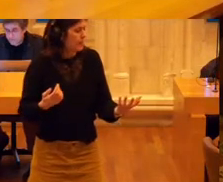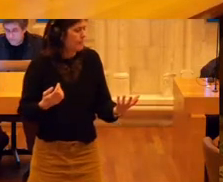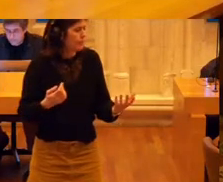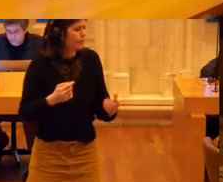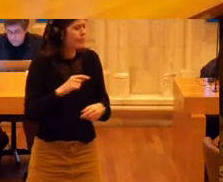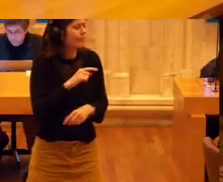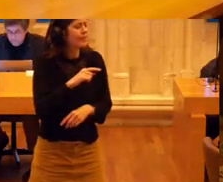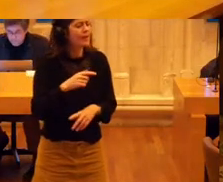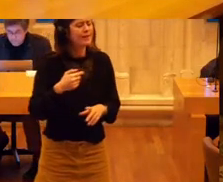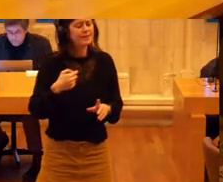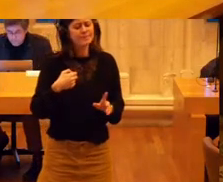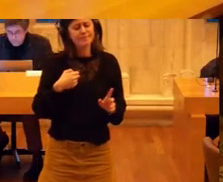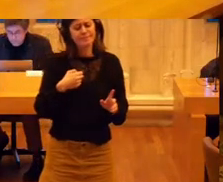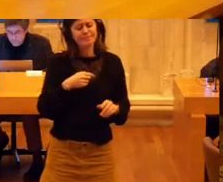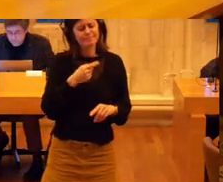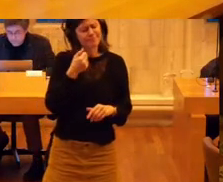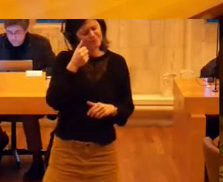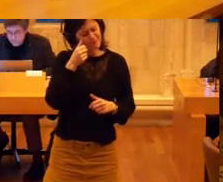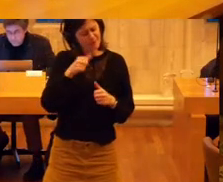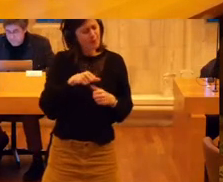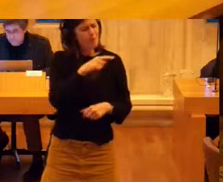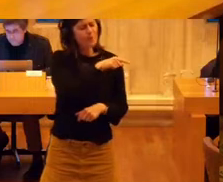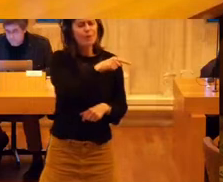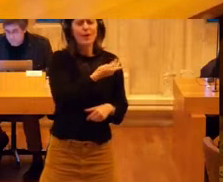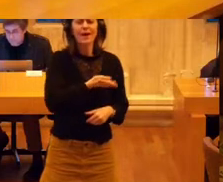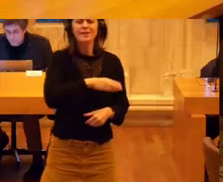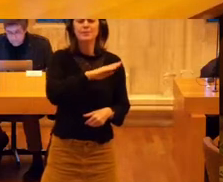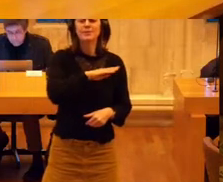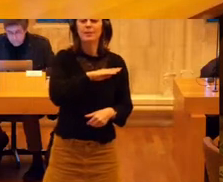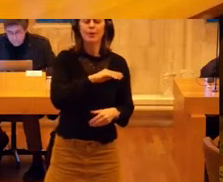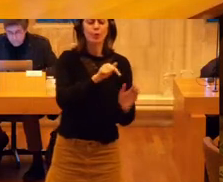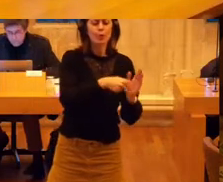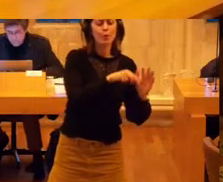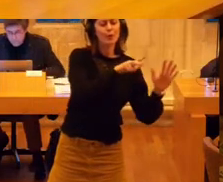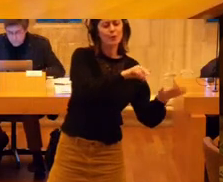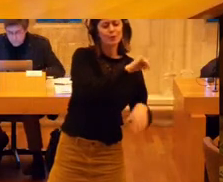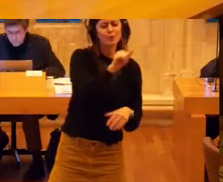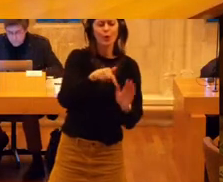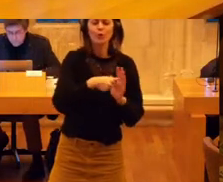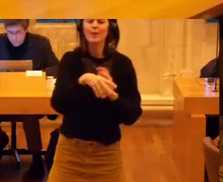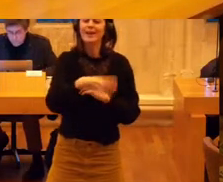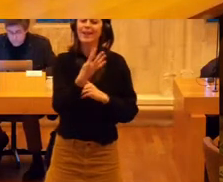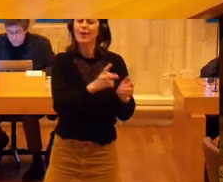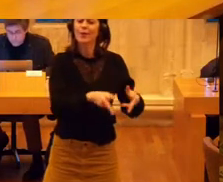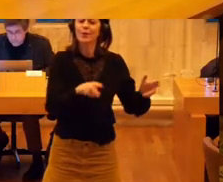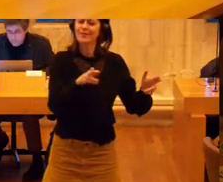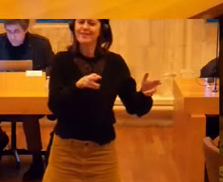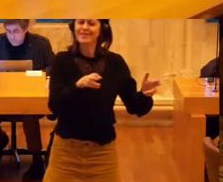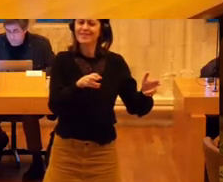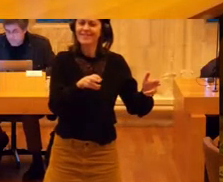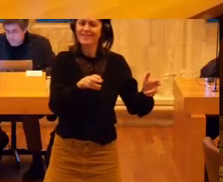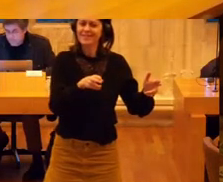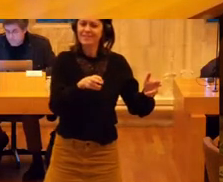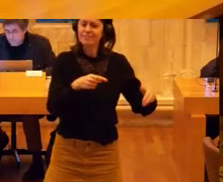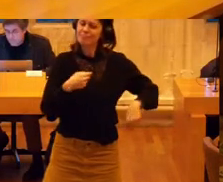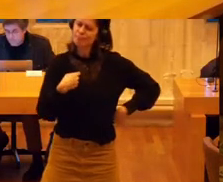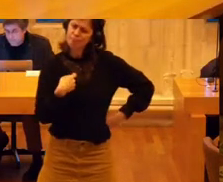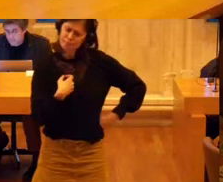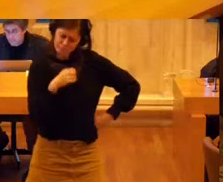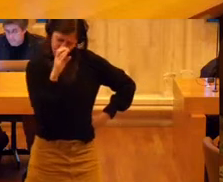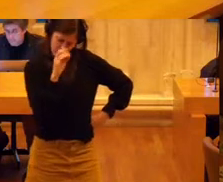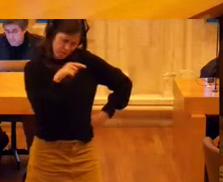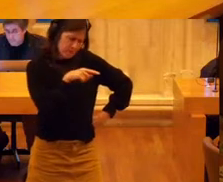en responsabilité entre 2008 et 2014. Vous n'aviez jamais posé cette question et aucun